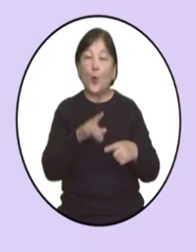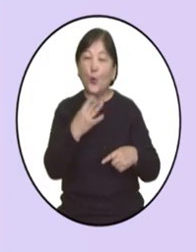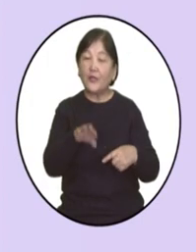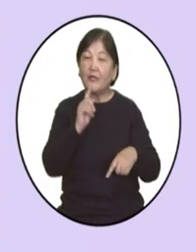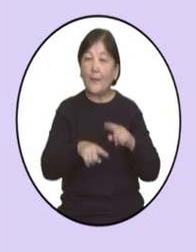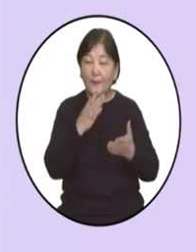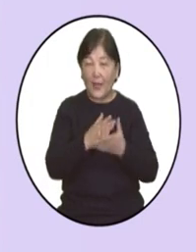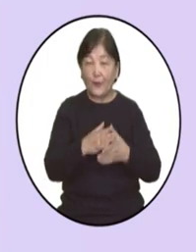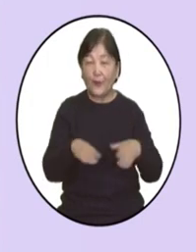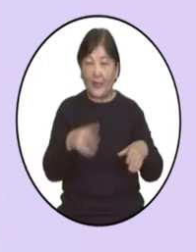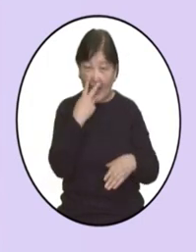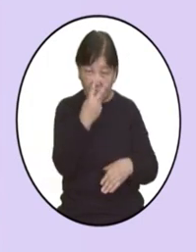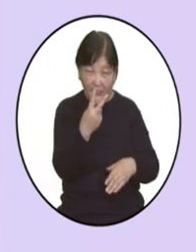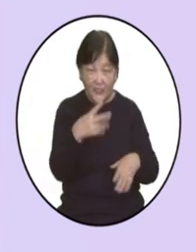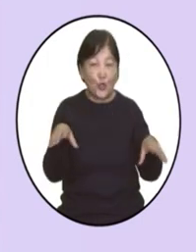ажиглаж дүгнэлт хийж болох нэ.